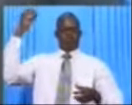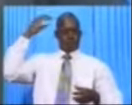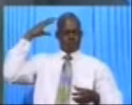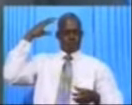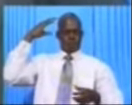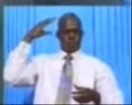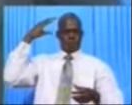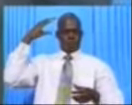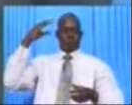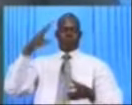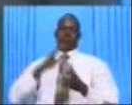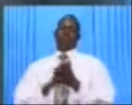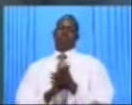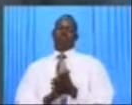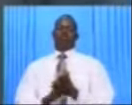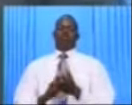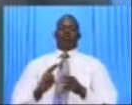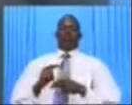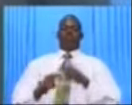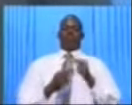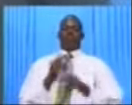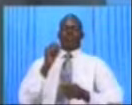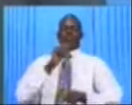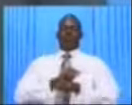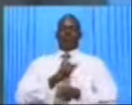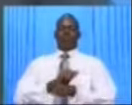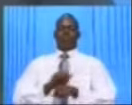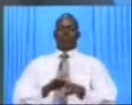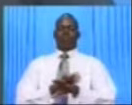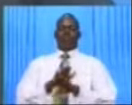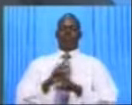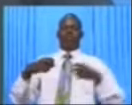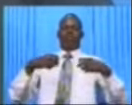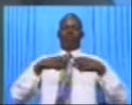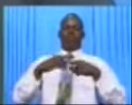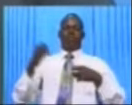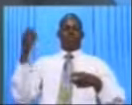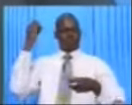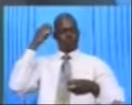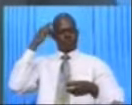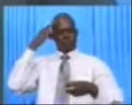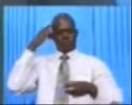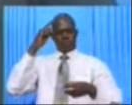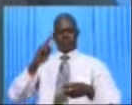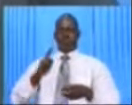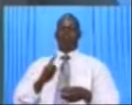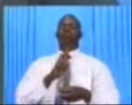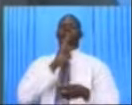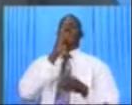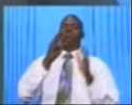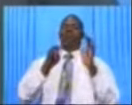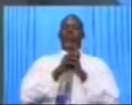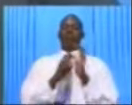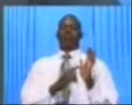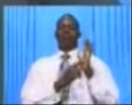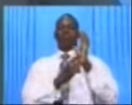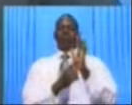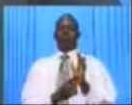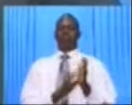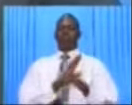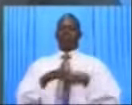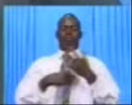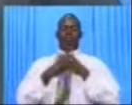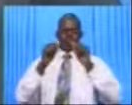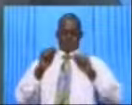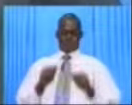vite, j'entends, on va s'apesantir sur l'énergie solaire pour effectivement montrer toutes les capacités qu'on